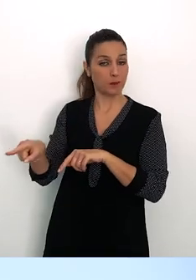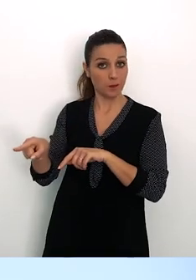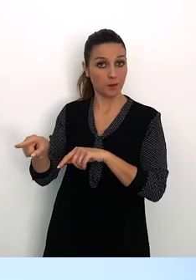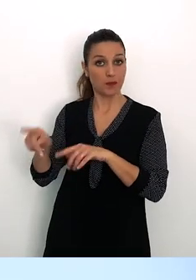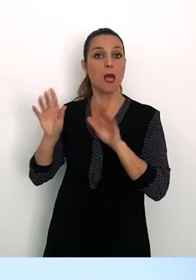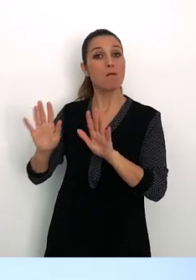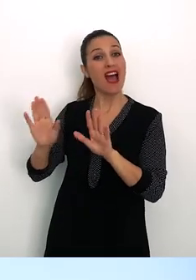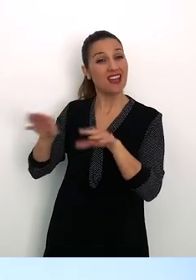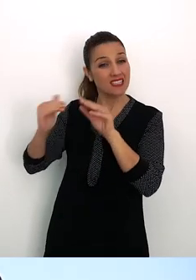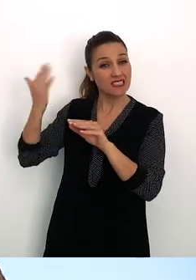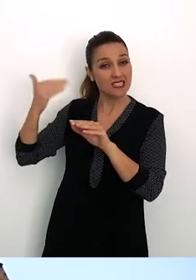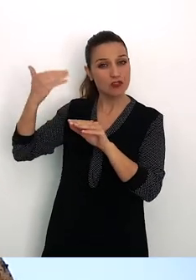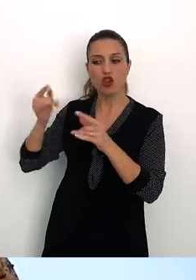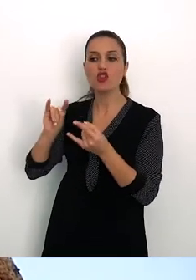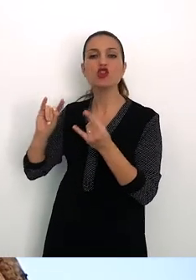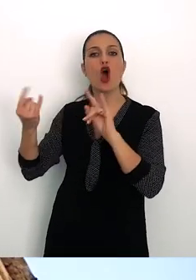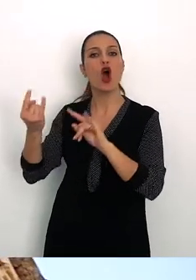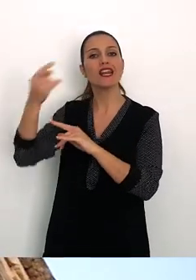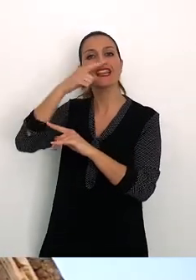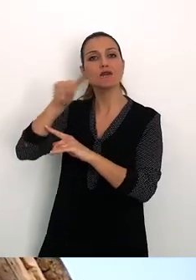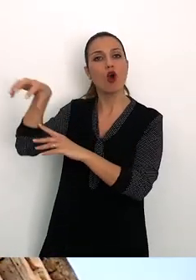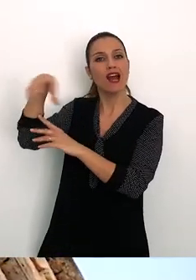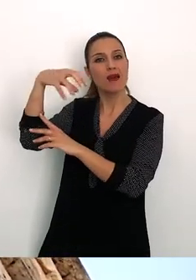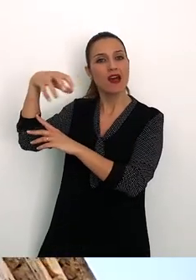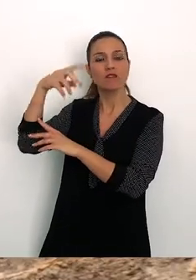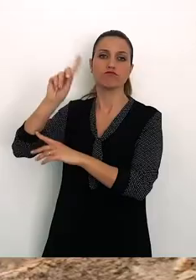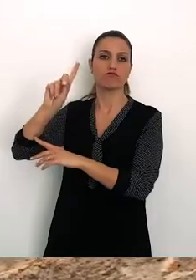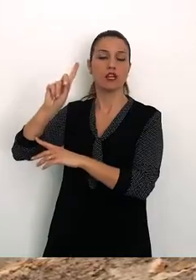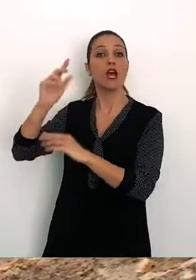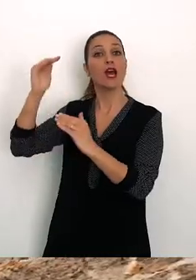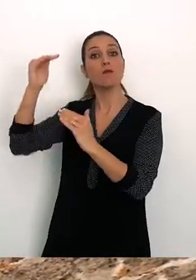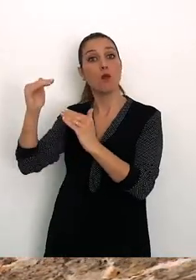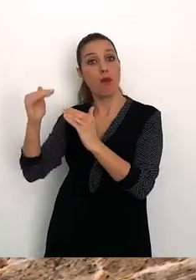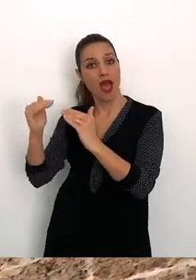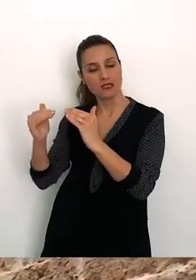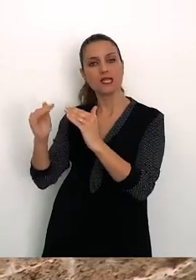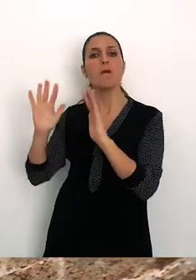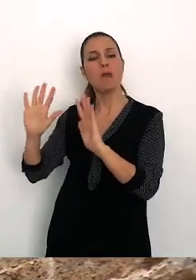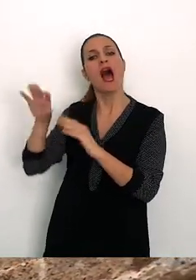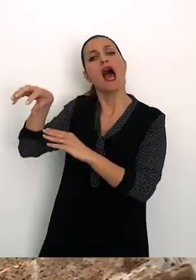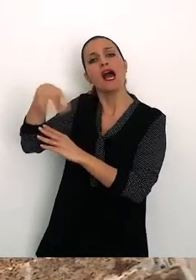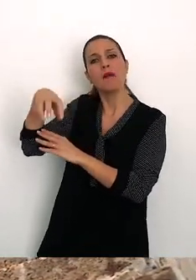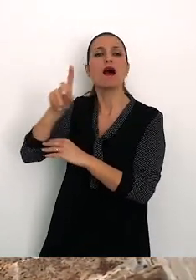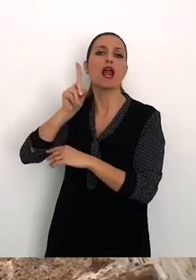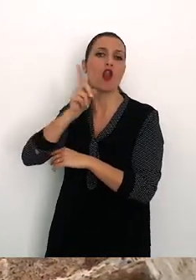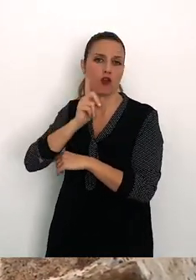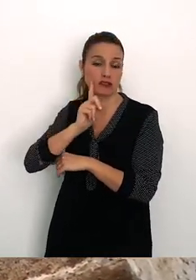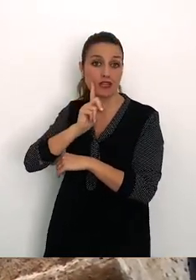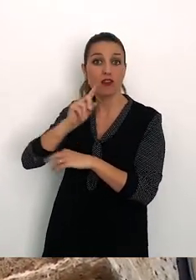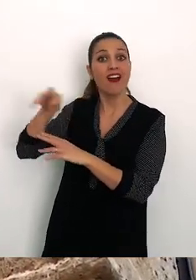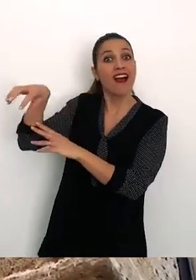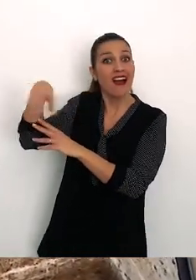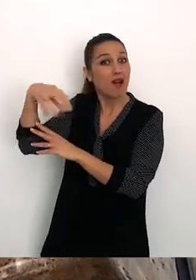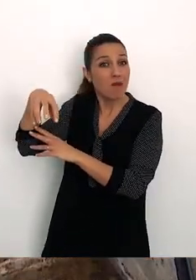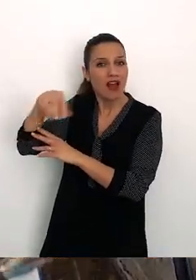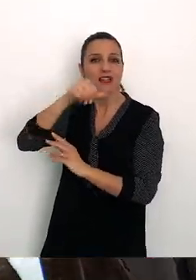Anche se non era nata come torre campanaria ed era molto più bassa delle attuali dimensioni, la torre era dotata di una campana destinata a